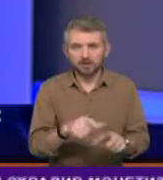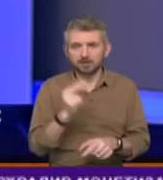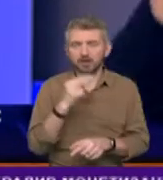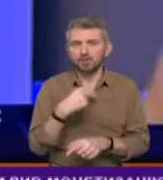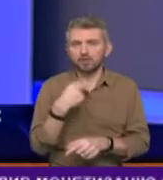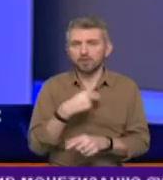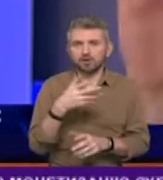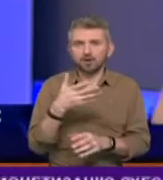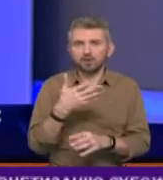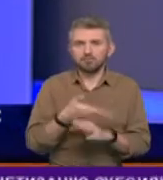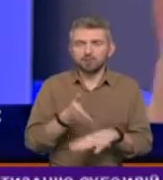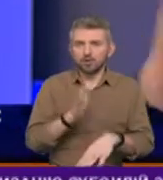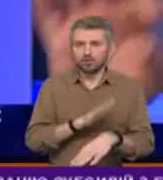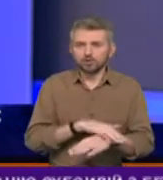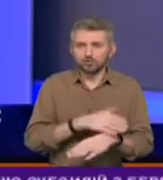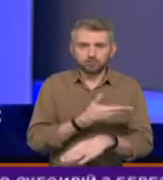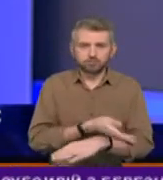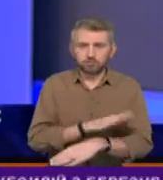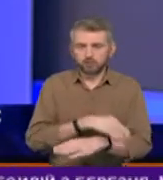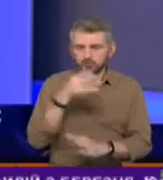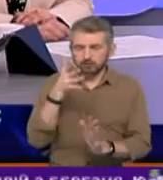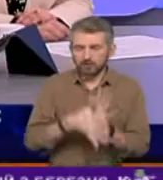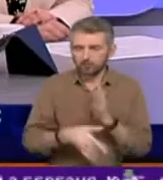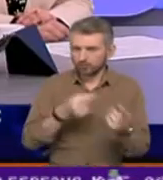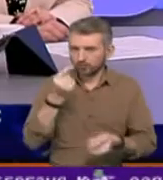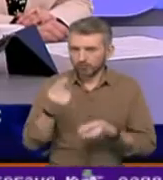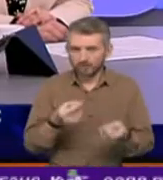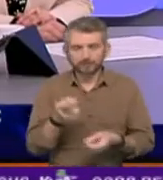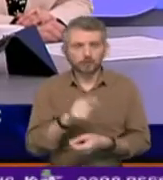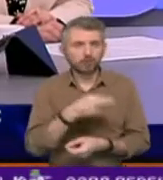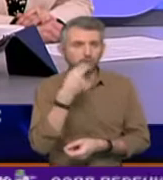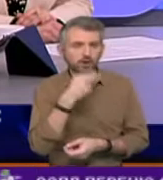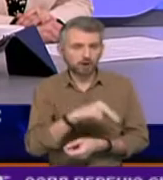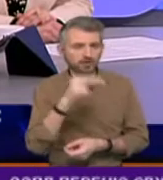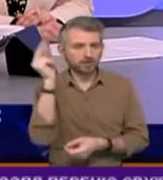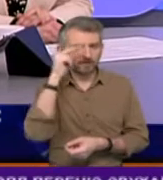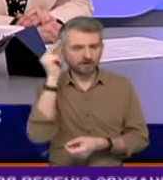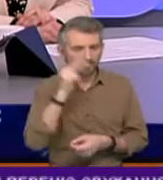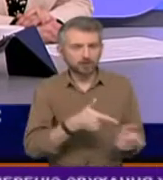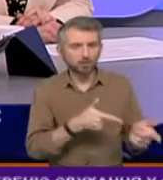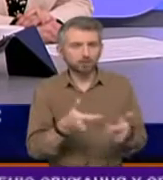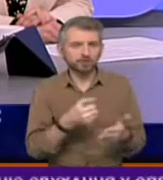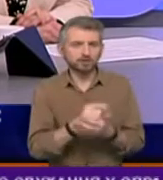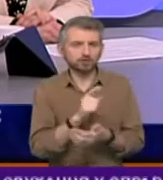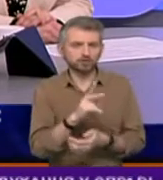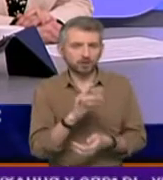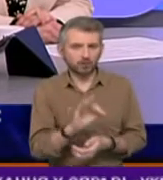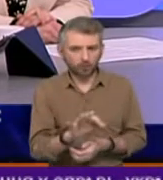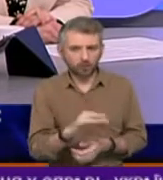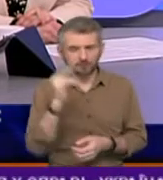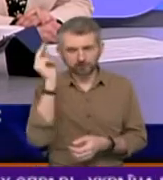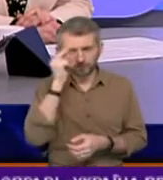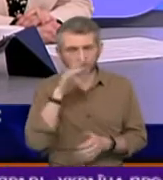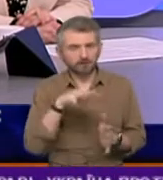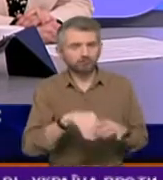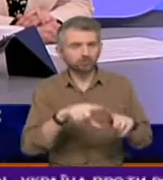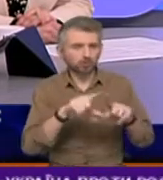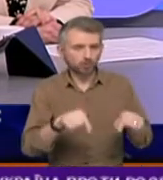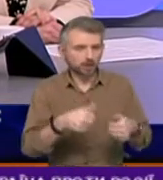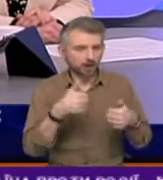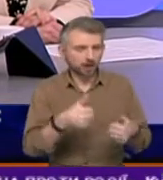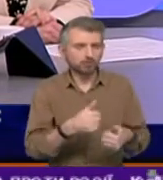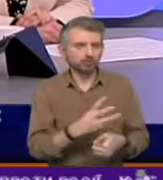Більшість, і ми дуже раді цьому, більшість випускників України... Ви це бачите за статистикою зареєстрованих, так? За статистикою реєстрованих відповідно до території.